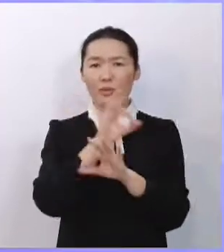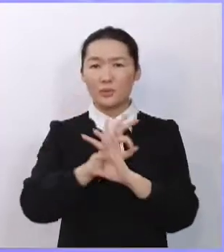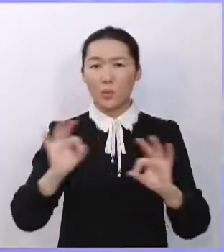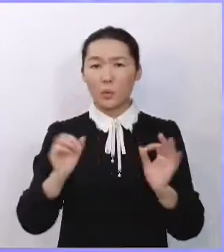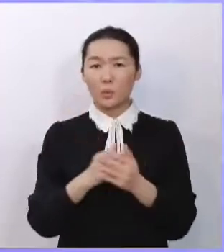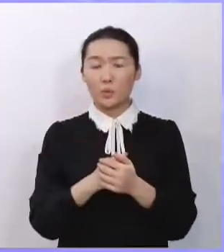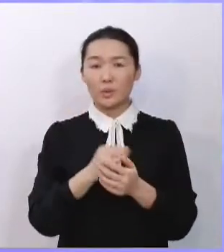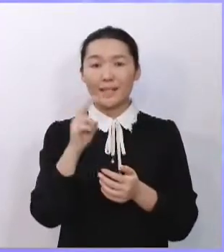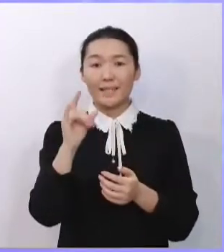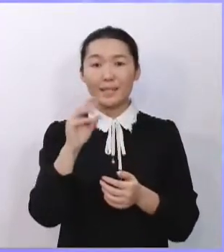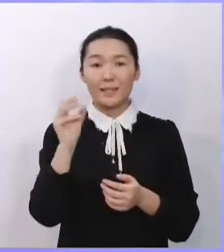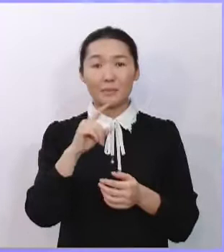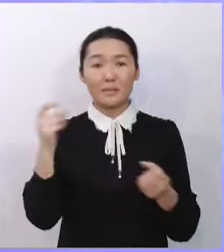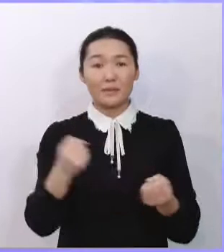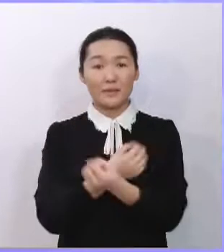Кымыз фестивалы болот.